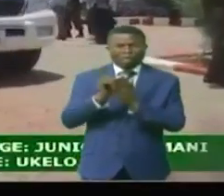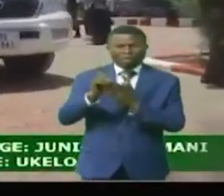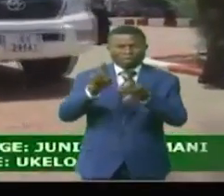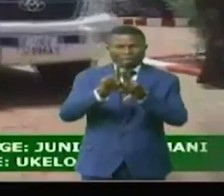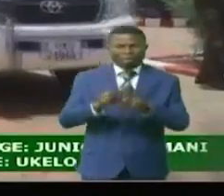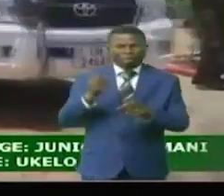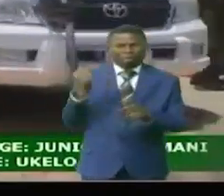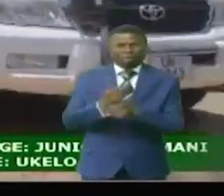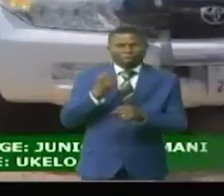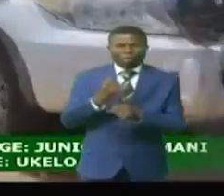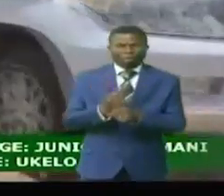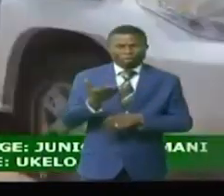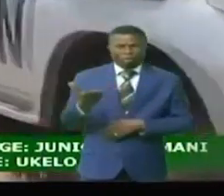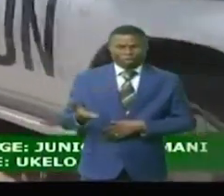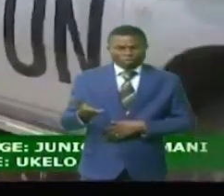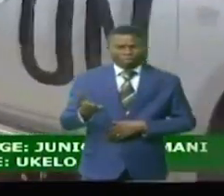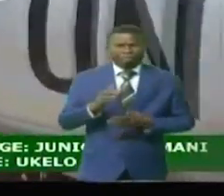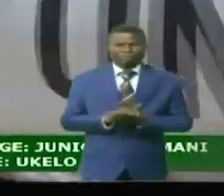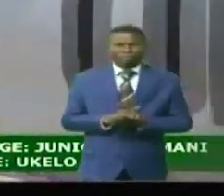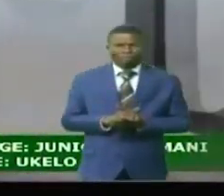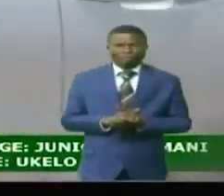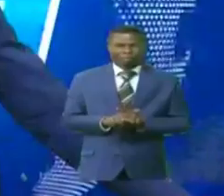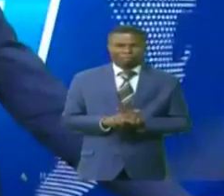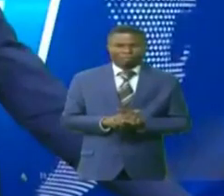des opérations.